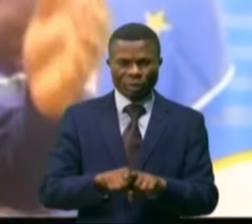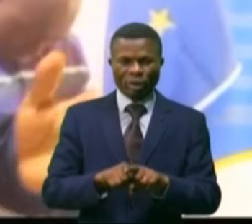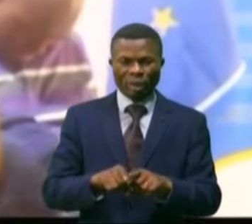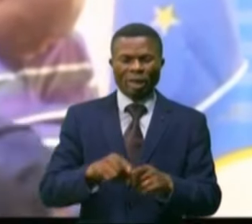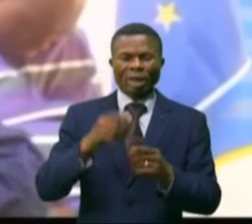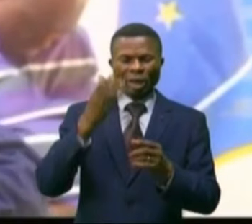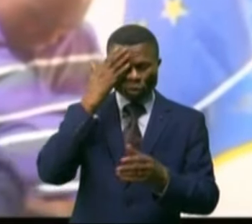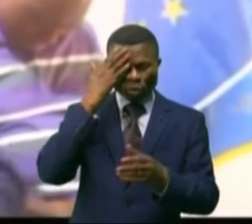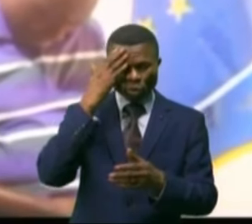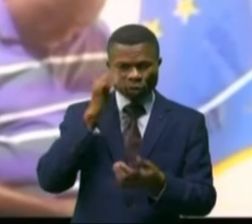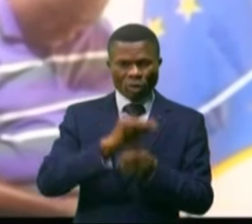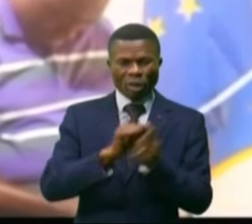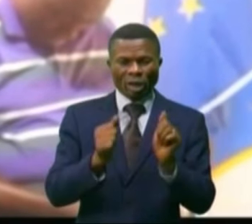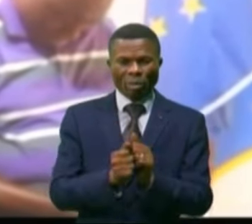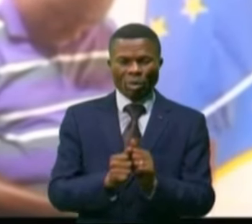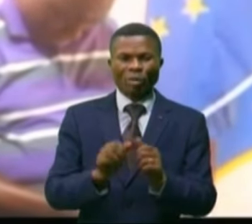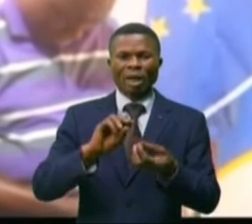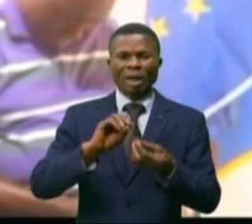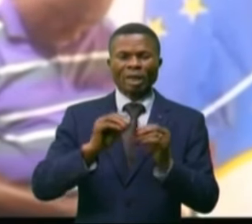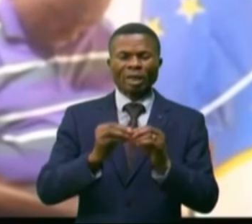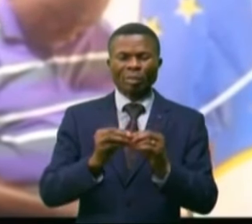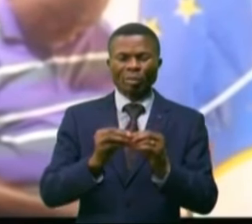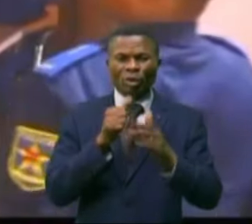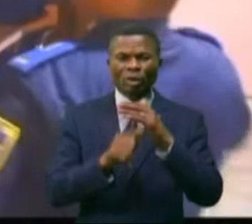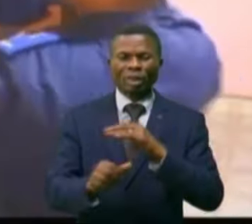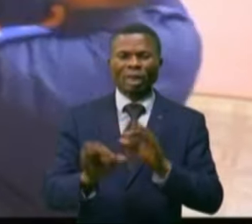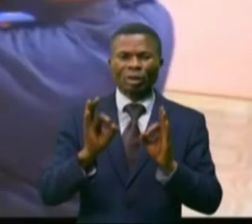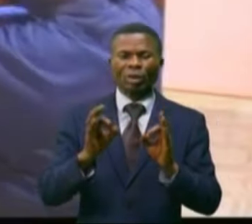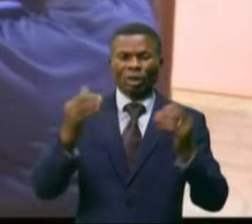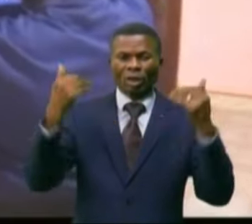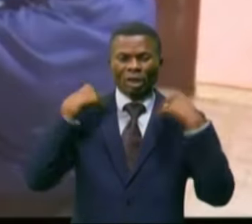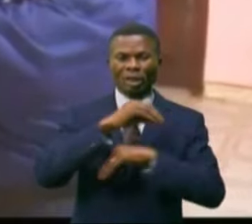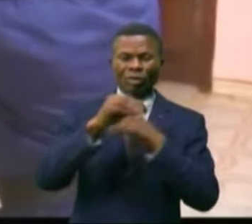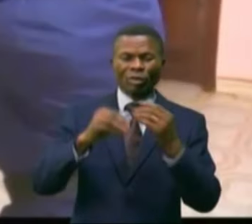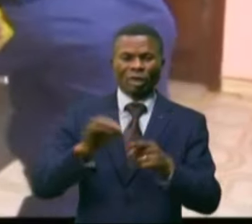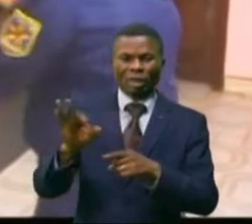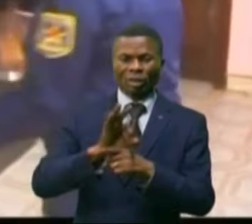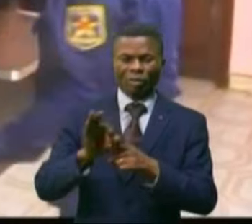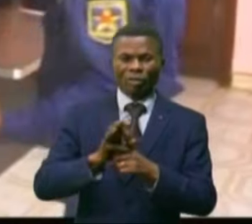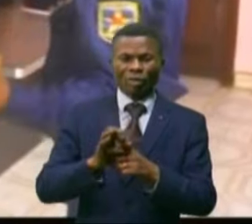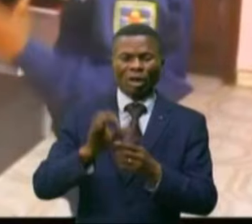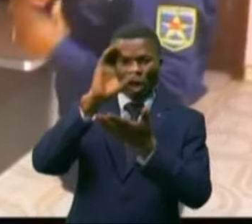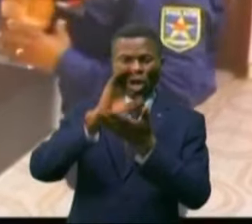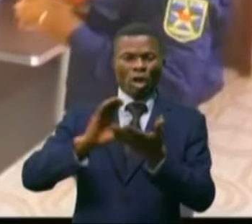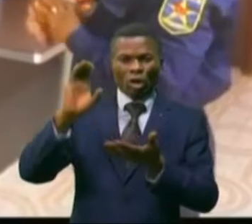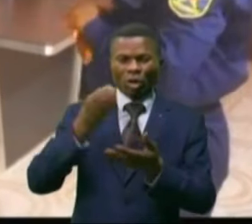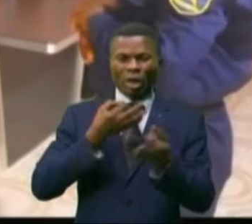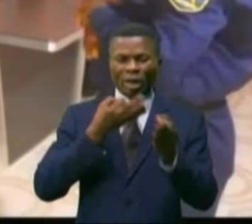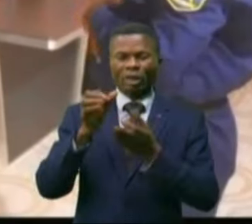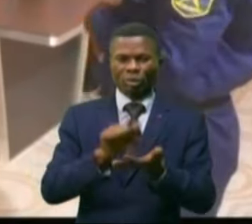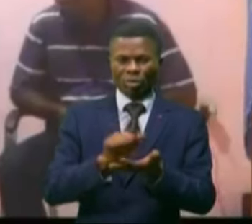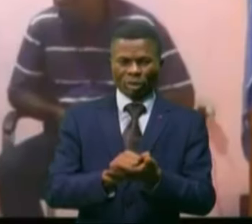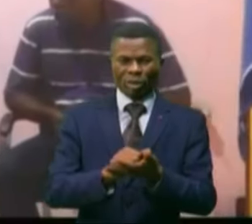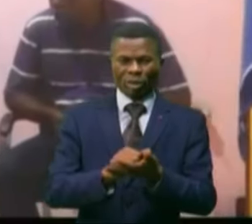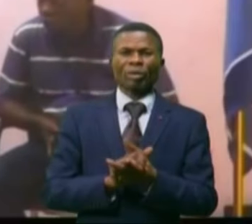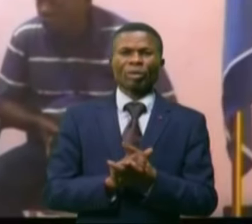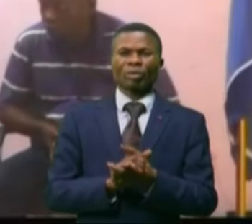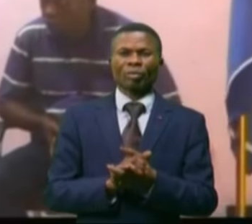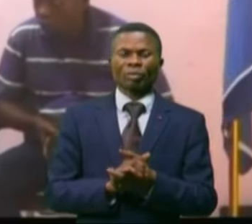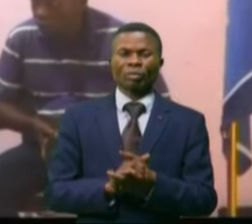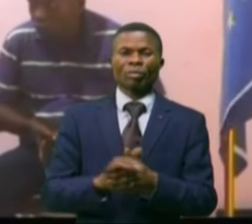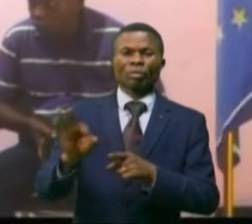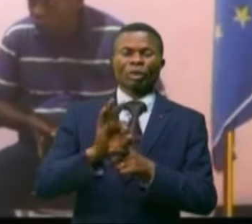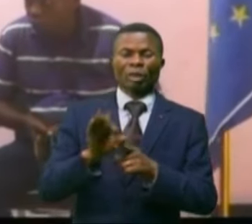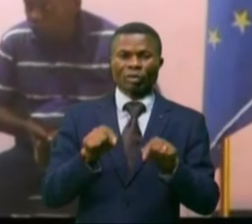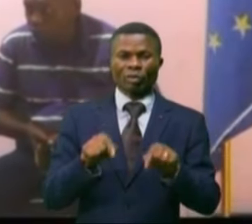exploiter le code 20. Le chef de centre de formation, le colonel Nguila. Parle-t-on nous appuie, et cette fois-ci